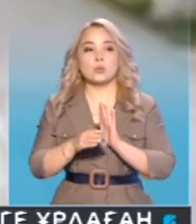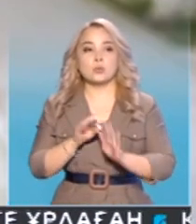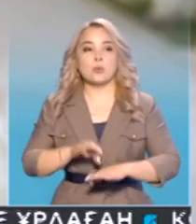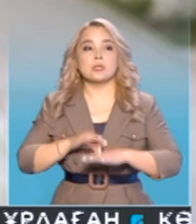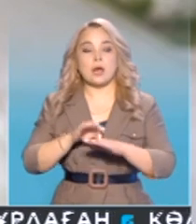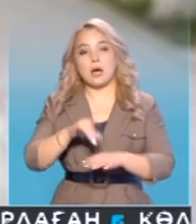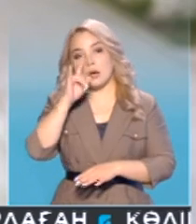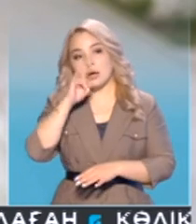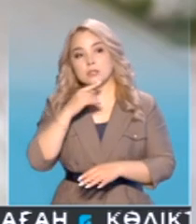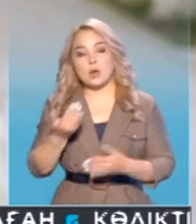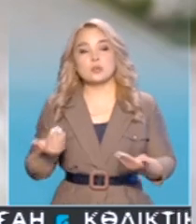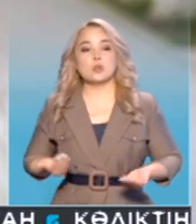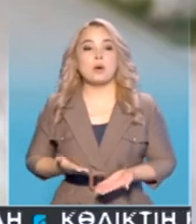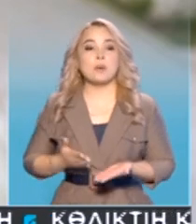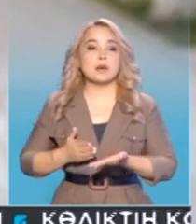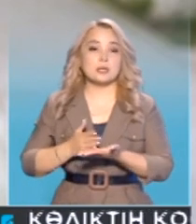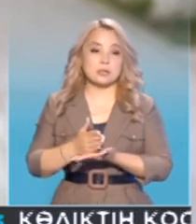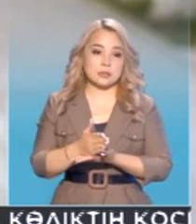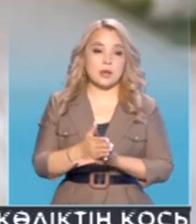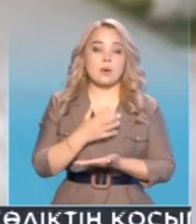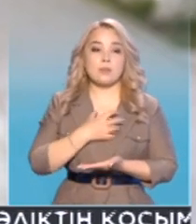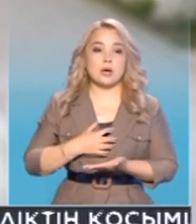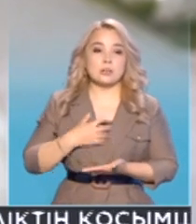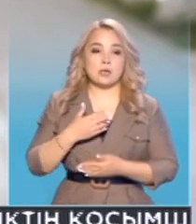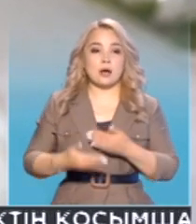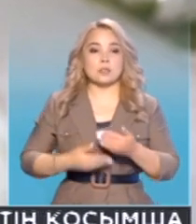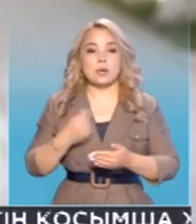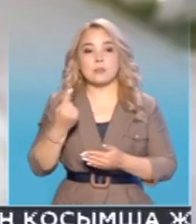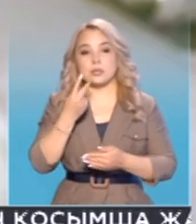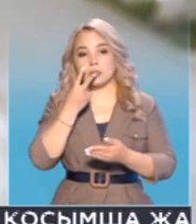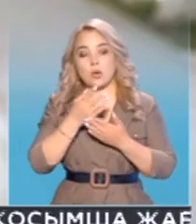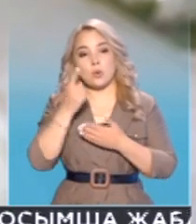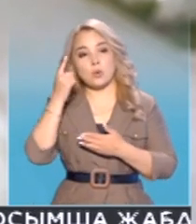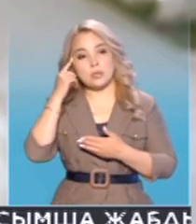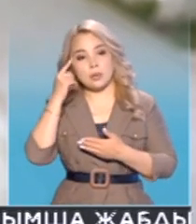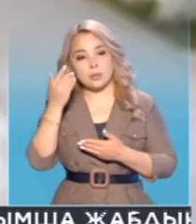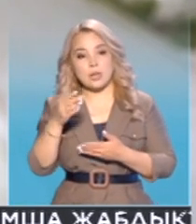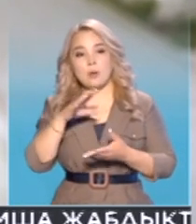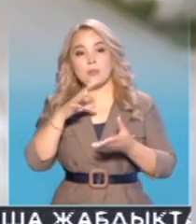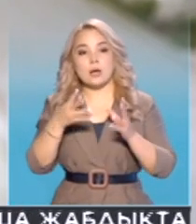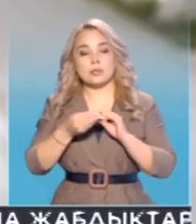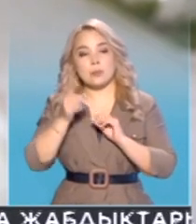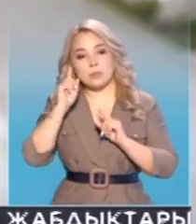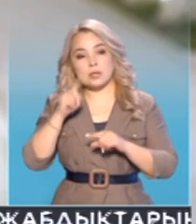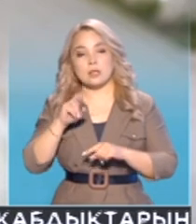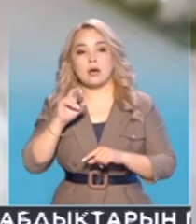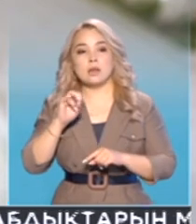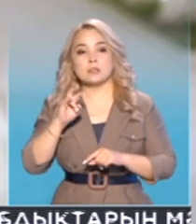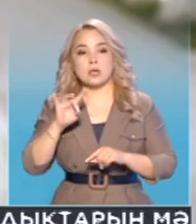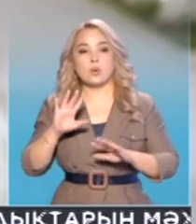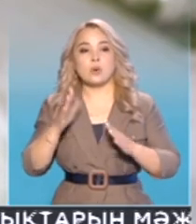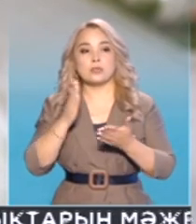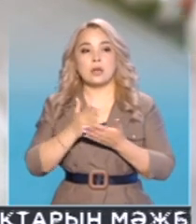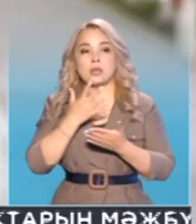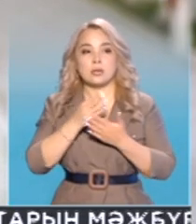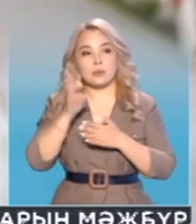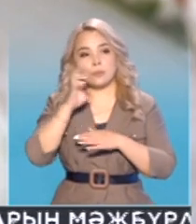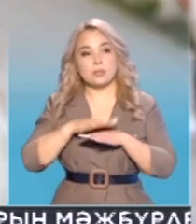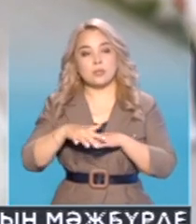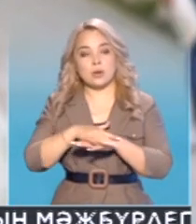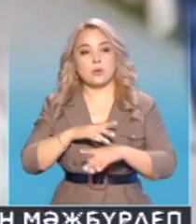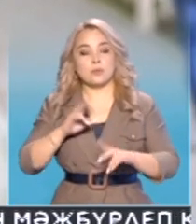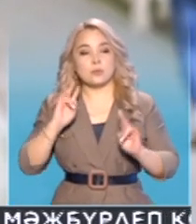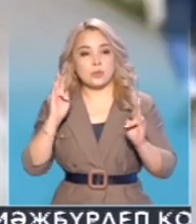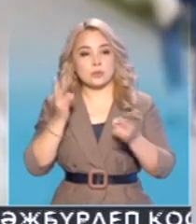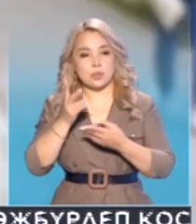жаңа Қазақстанды құруға бағытталған маңызды қадамдардың бірі деп ойлаймын. Барлығымыз білеміз, қаңтар оқиғасынан кейін ел бір